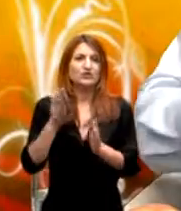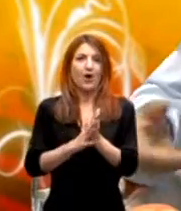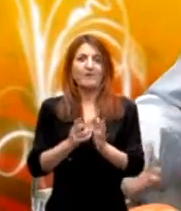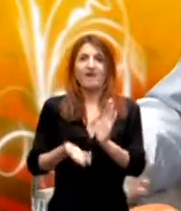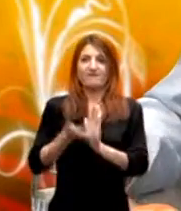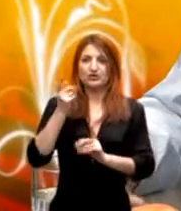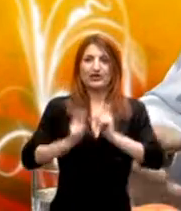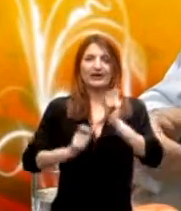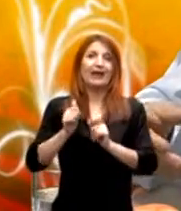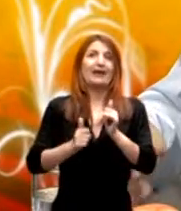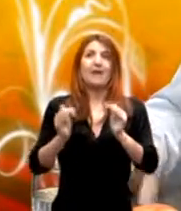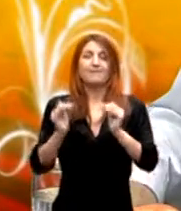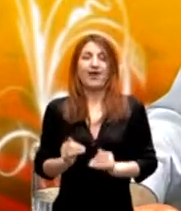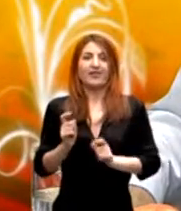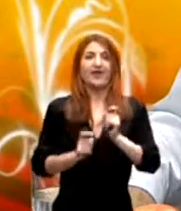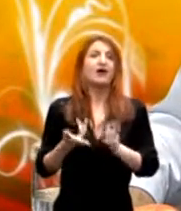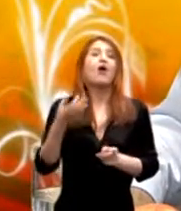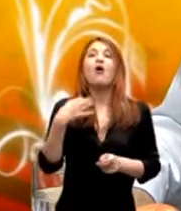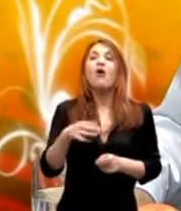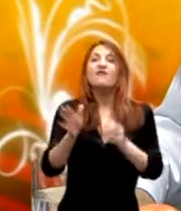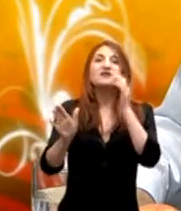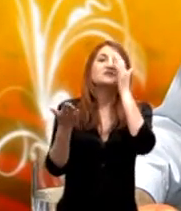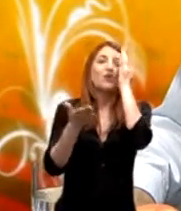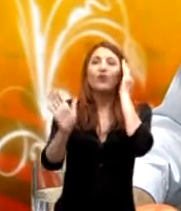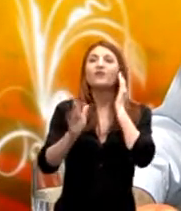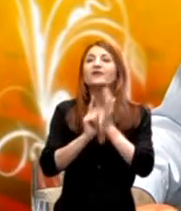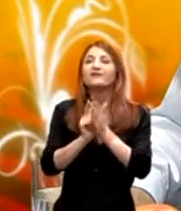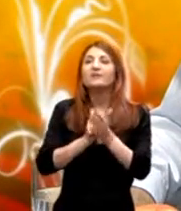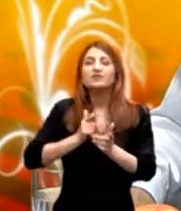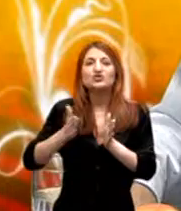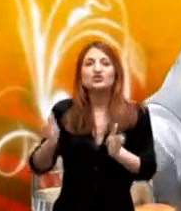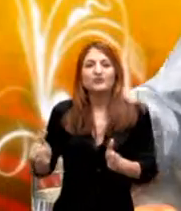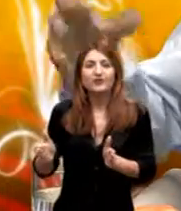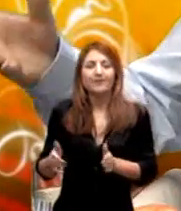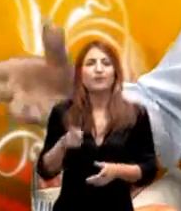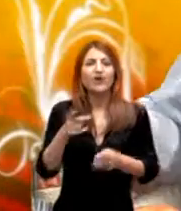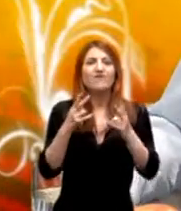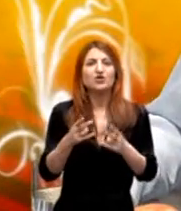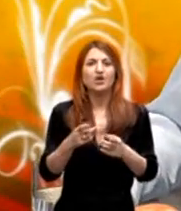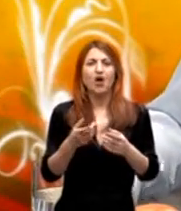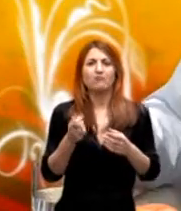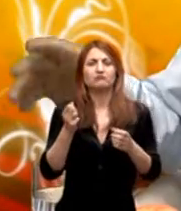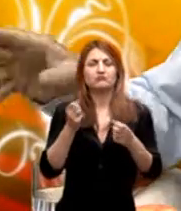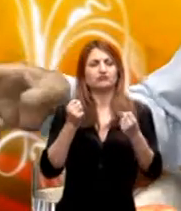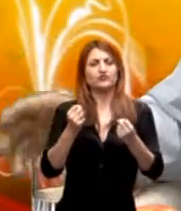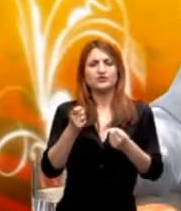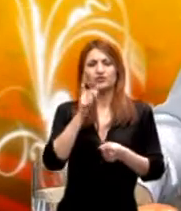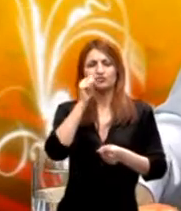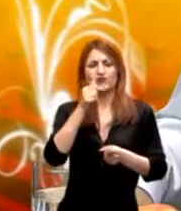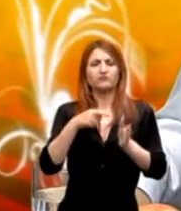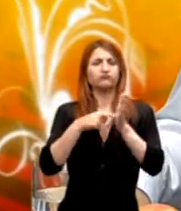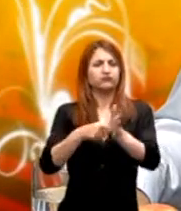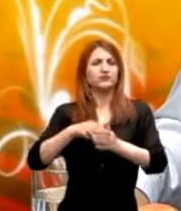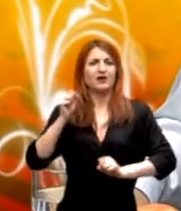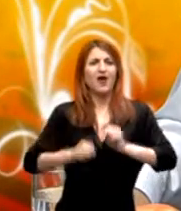kila ili manje kila, ovisno o kojoj si fazi života. Zato je strašno važno čvrsta ličnost, što moram reći